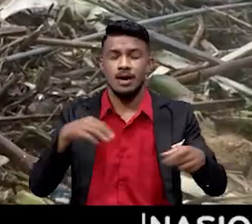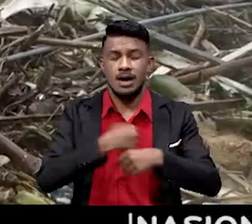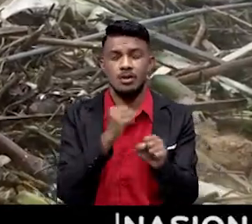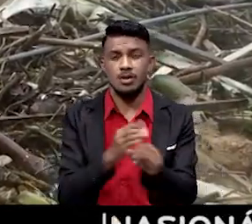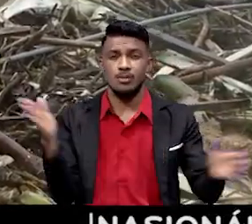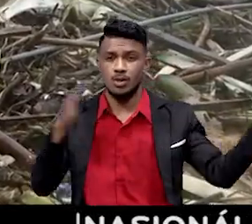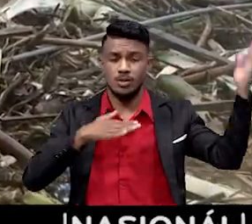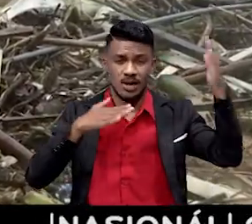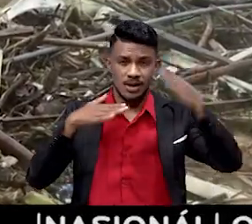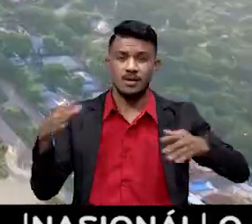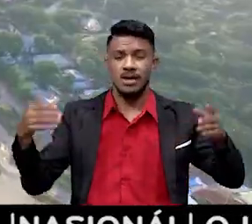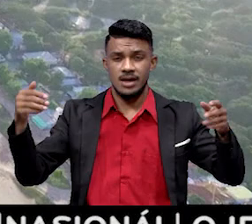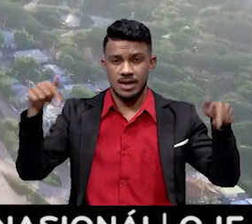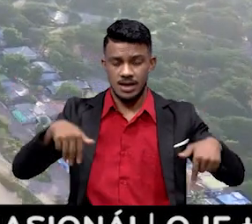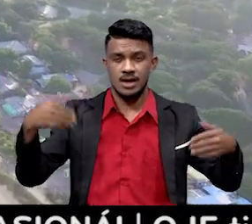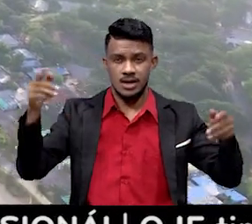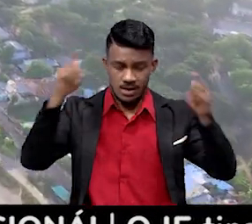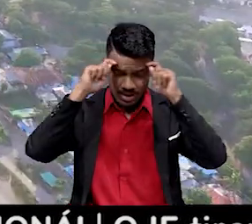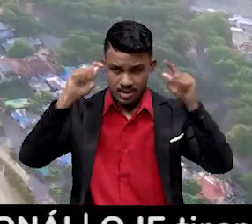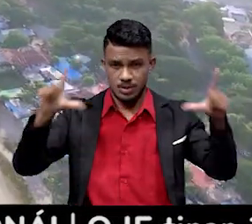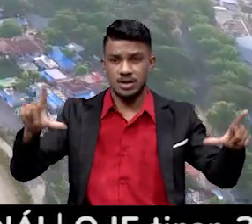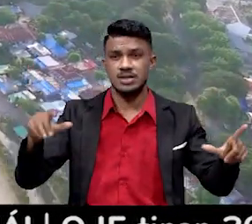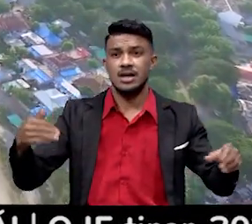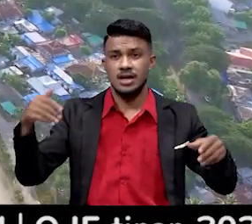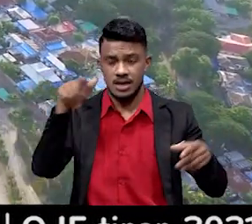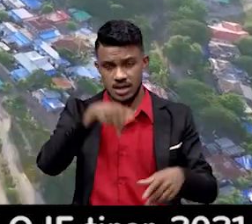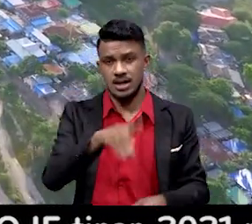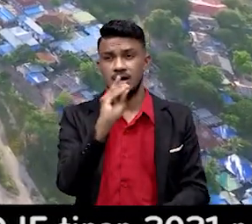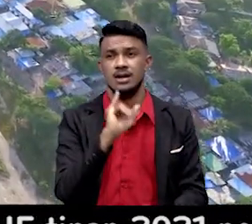problema kada tinan iha Timor-Leste, liu-liu iha capital